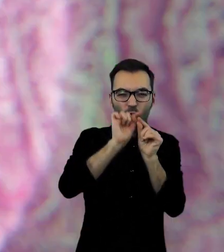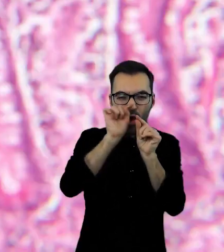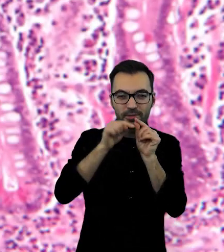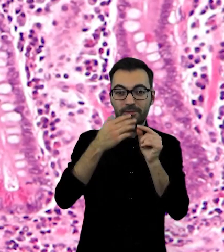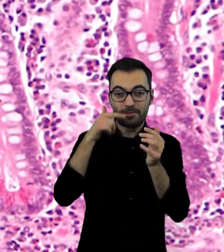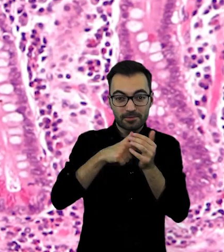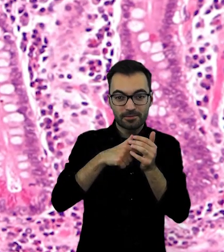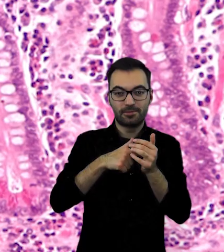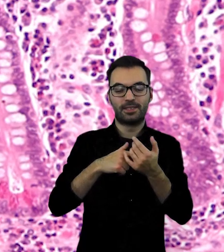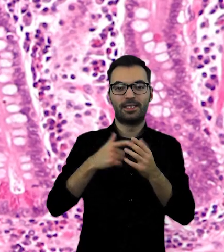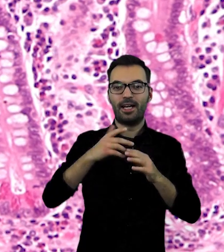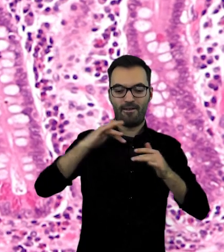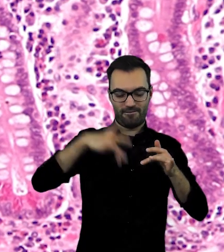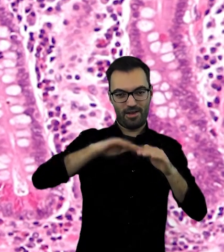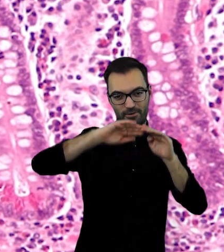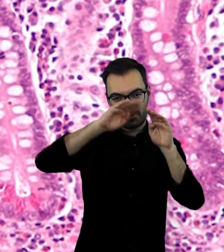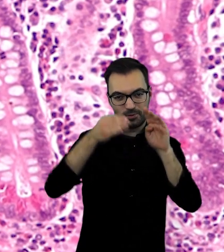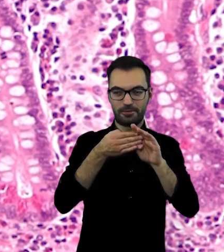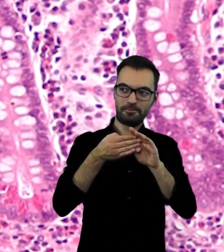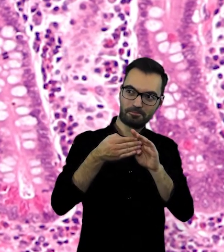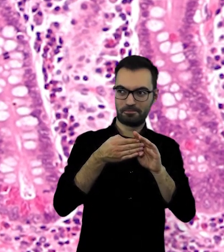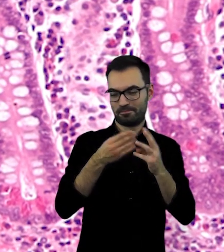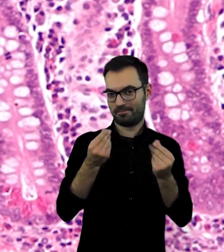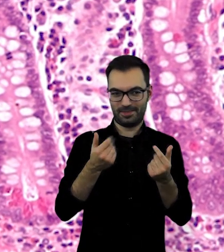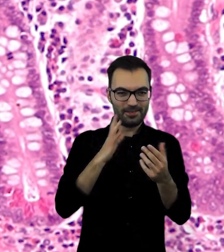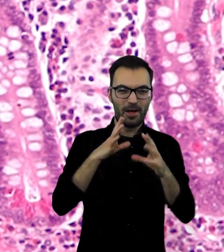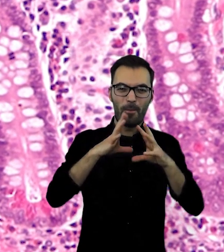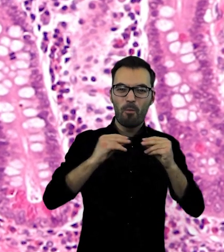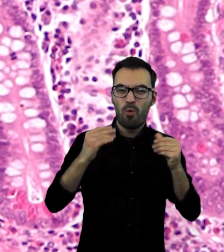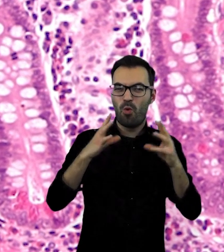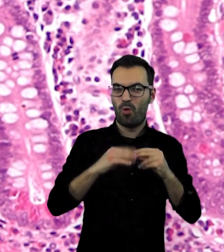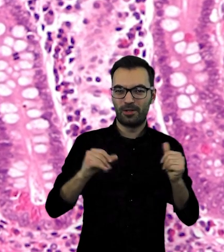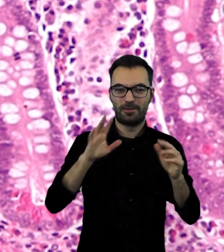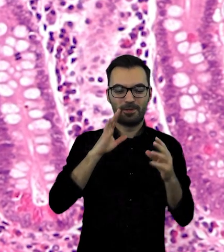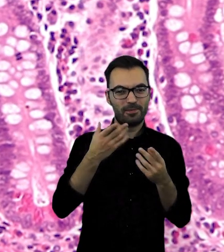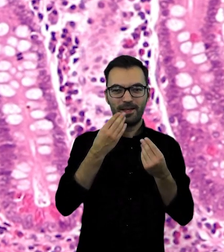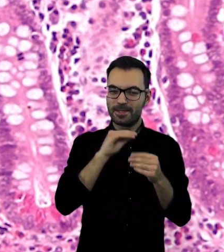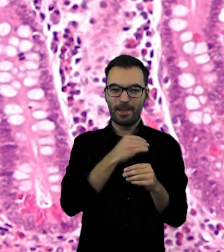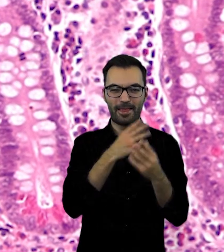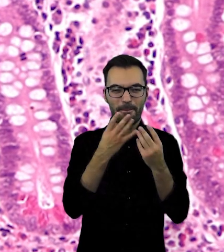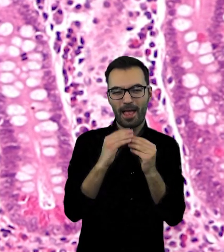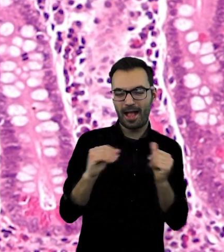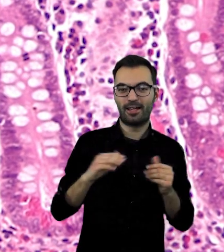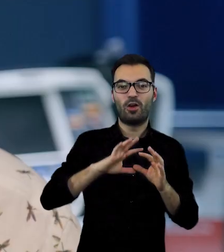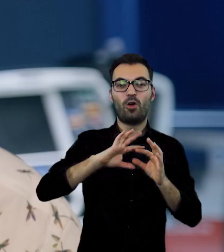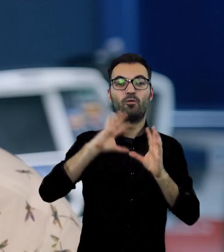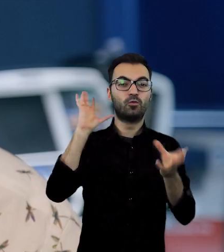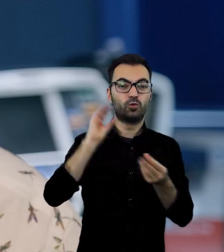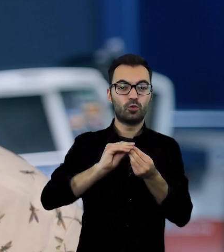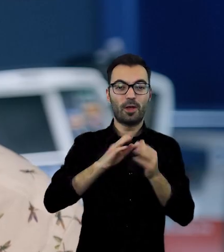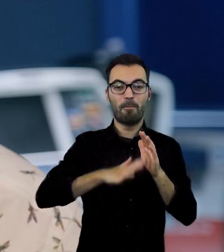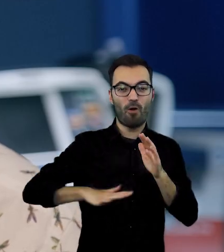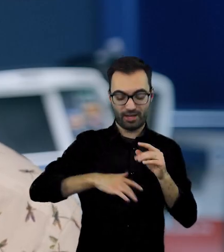Na każdym milimetrze kwadratowym jest ich około 30. Dodatkowo na każdym kosmku są jeszcze mikrokosmki. Dzięki